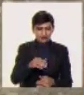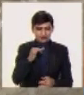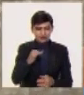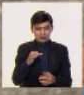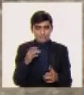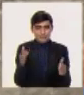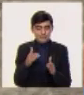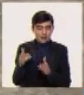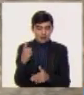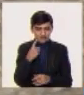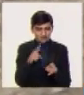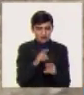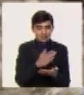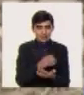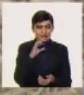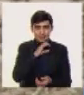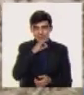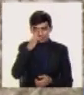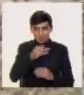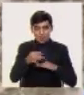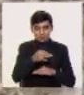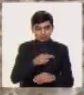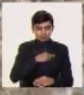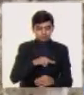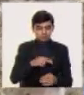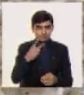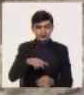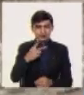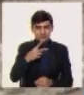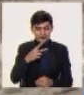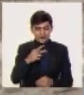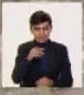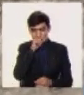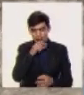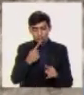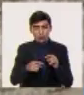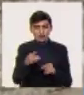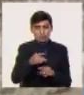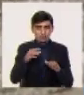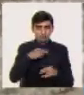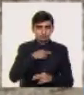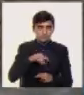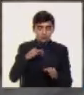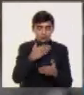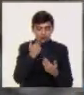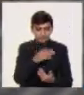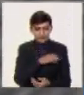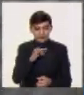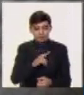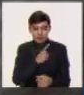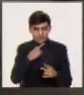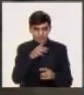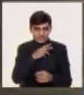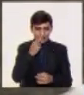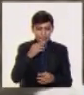хозяйства. За последнюю неделю в Северо-Казахстанской области погибли 22 птицы. В других регионах падежа не было. Эксперты ожидают, что